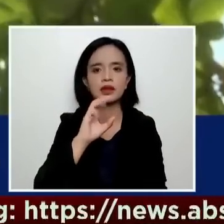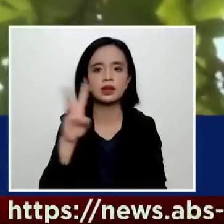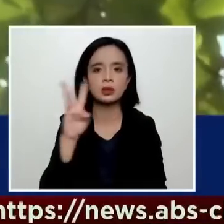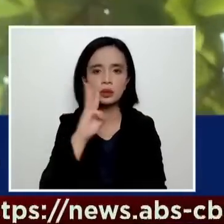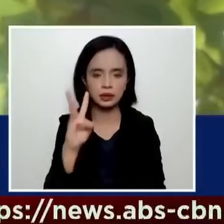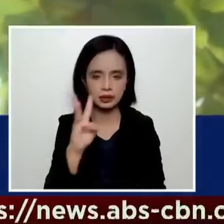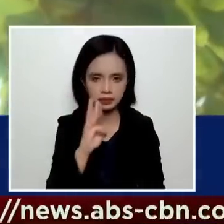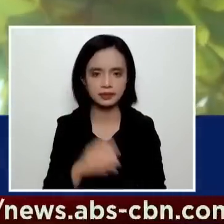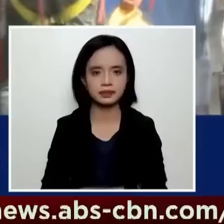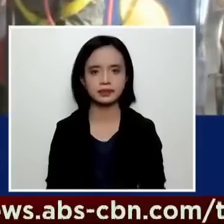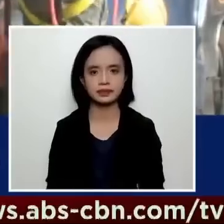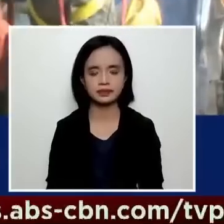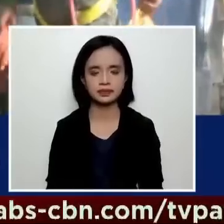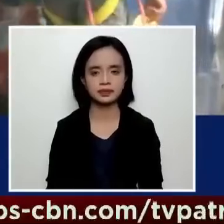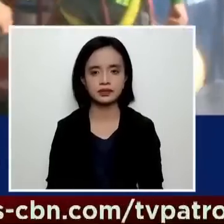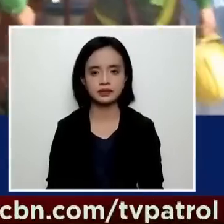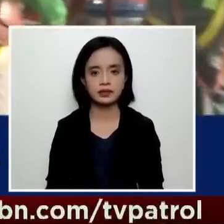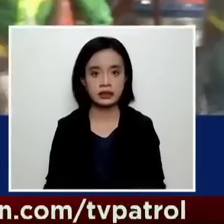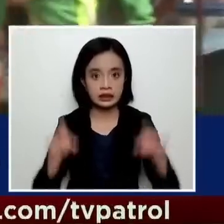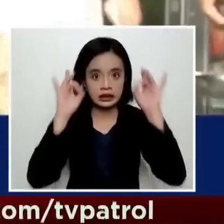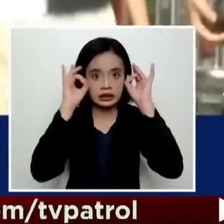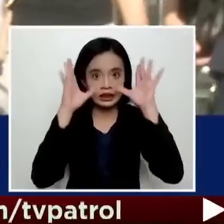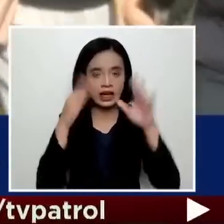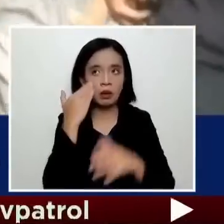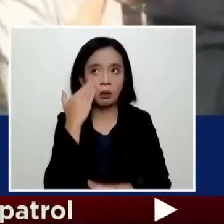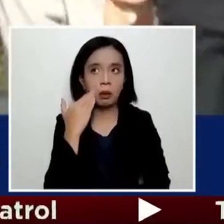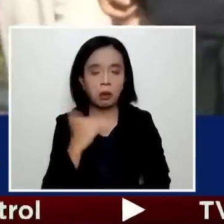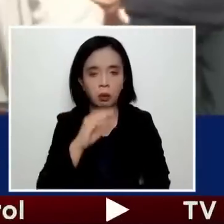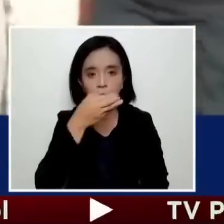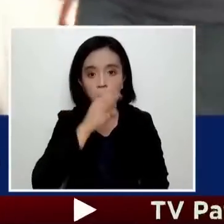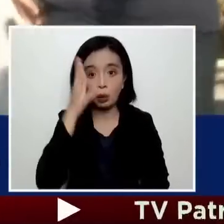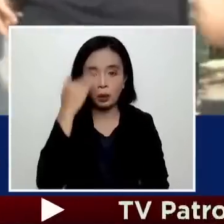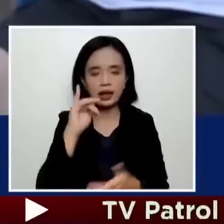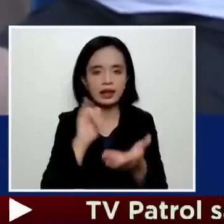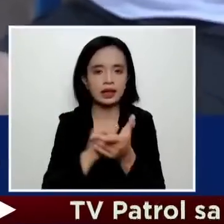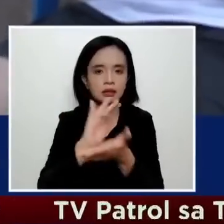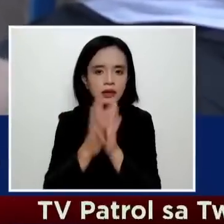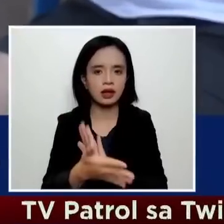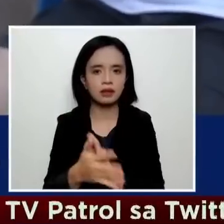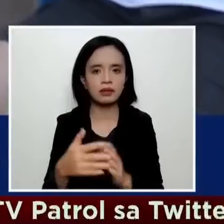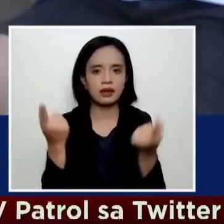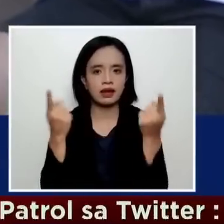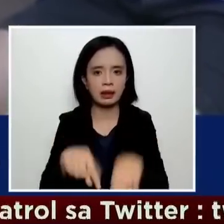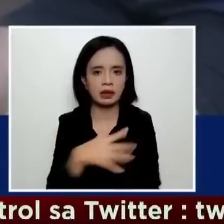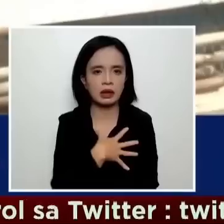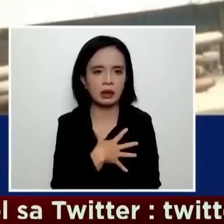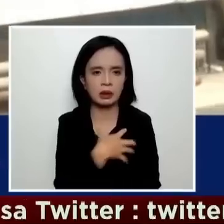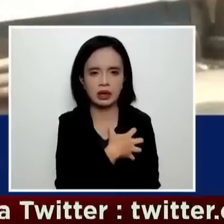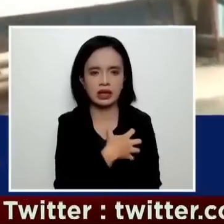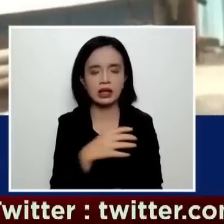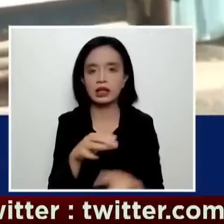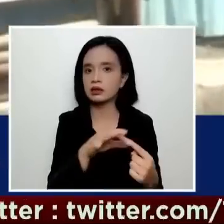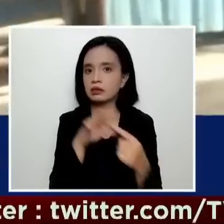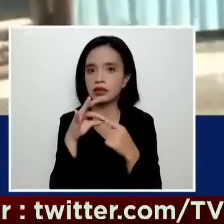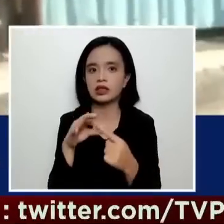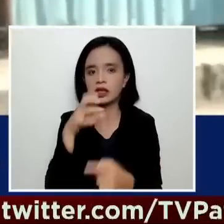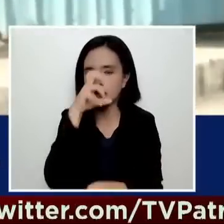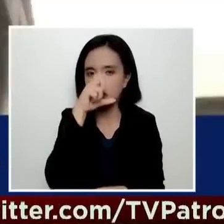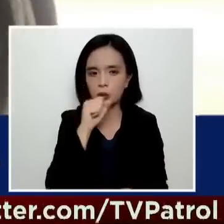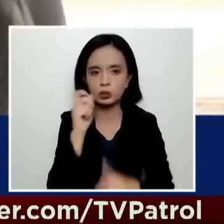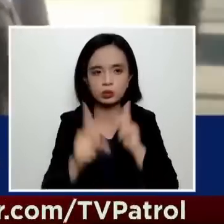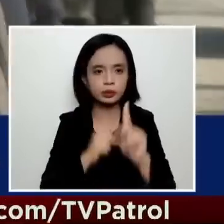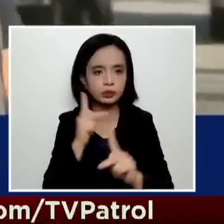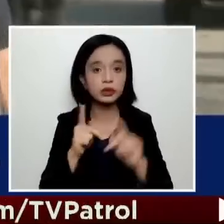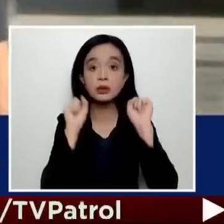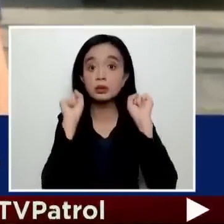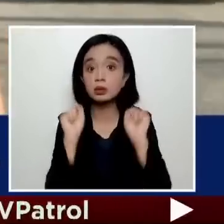tubig. Delikado ang ma-dehydrate dahil maaari itong maging sanhi ng heat stroke, lalo na sa mga matatanda. Pwede ring tumaas ang